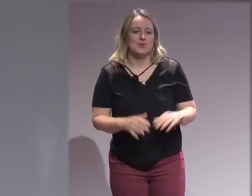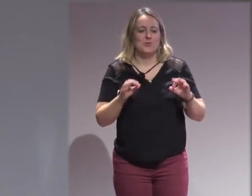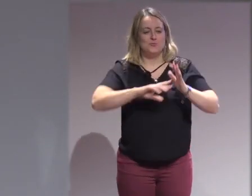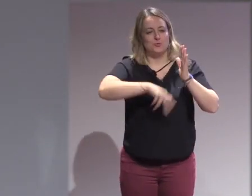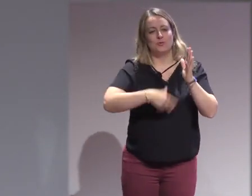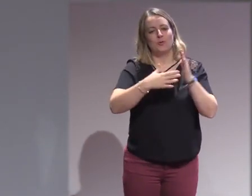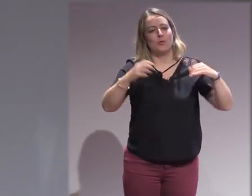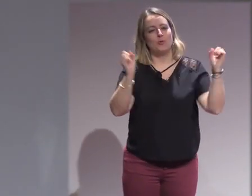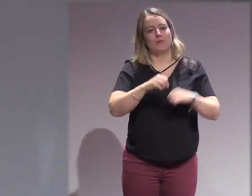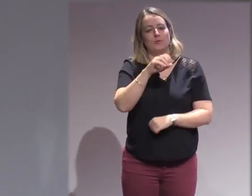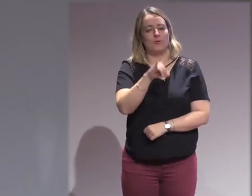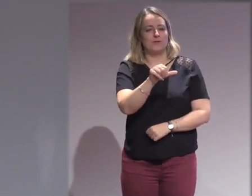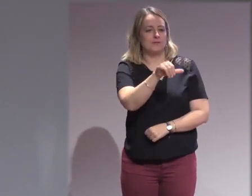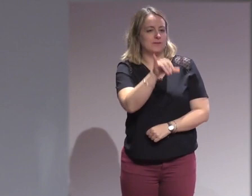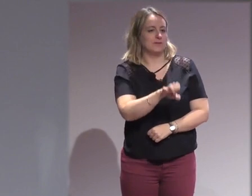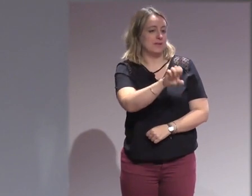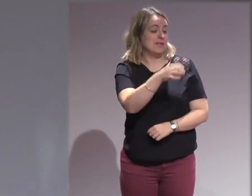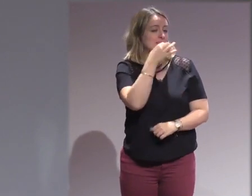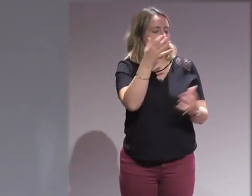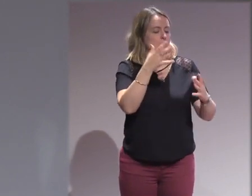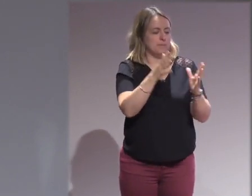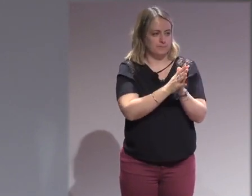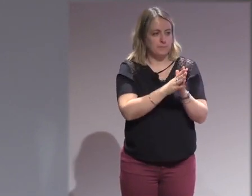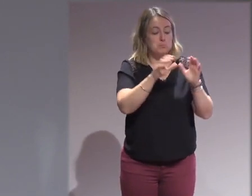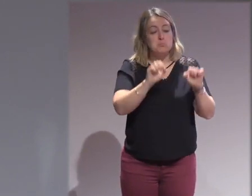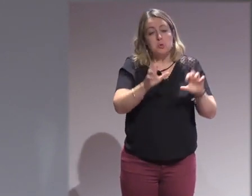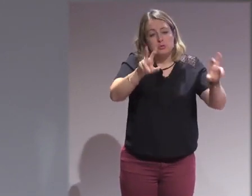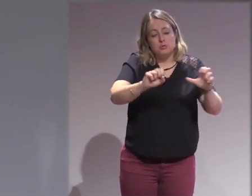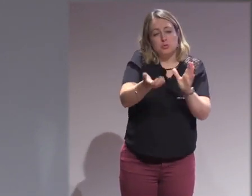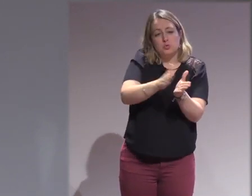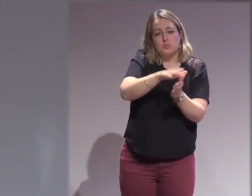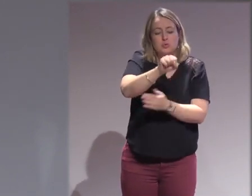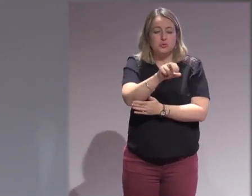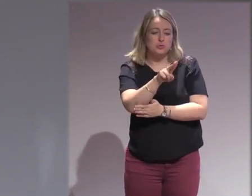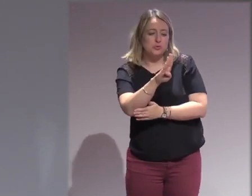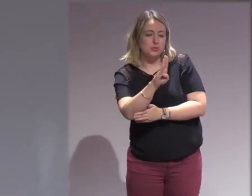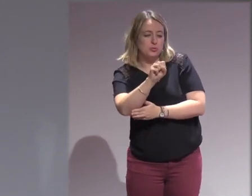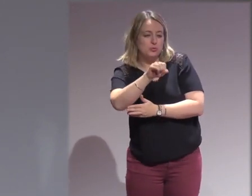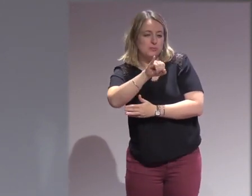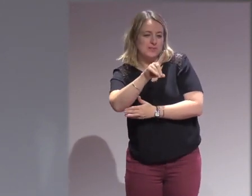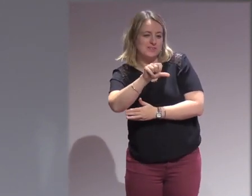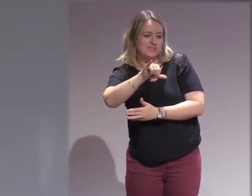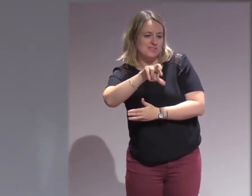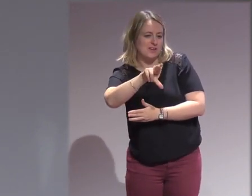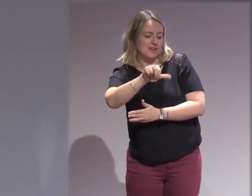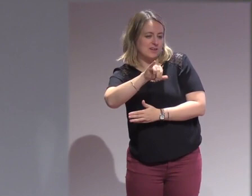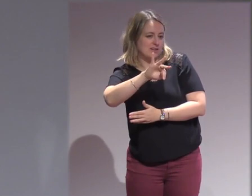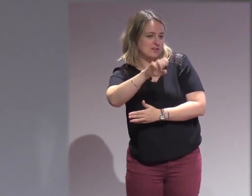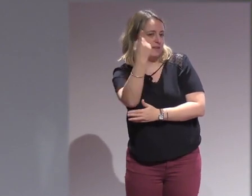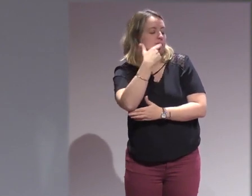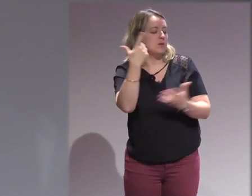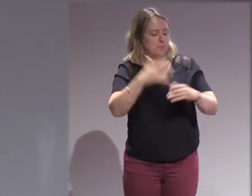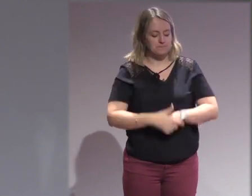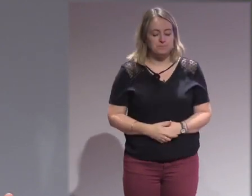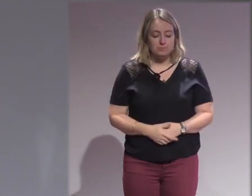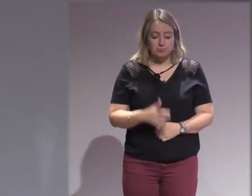donc la convention de La Haye, elle a créé ce qu'on appelle la double subsidiarité. Donc pour faire simple, la mise en place de responsabilités